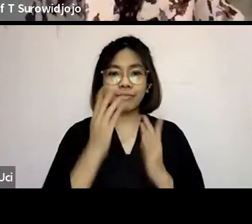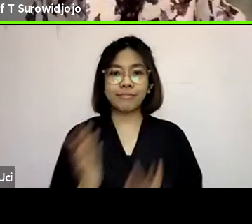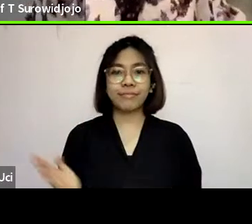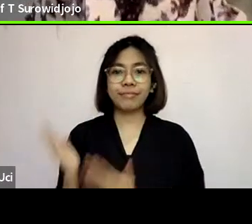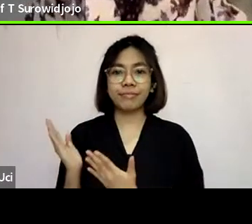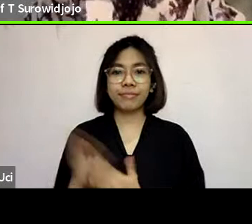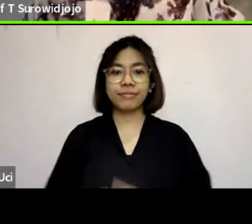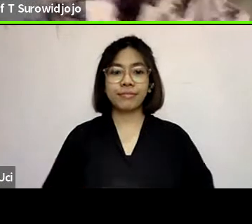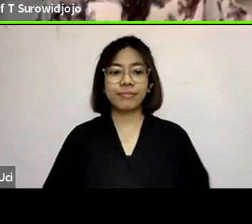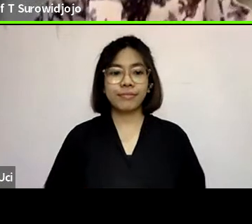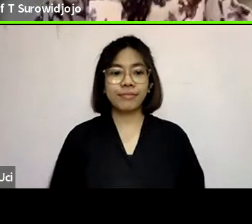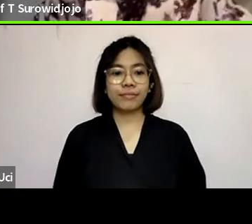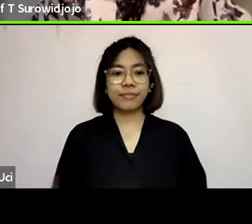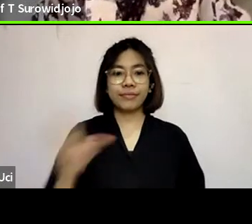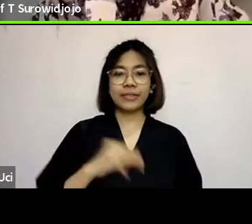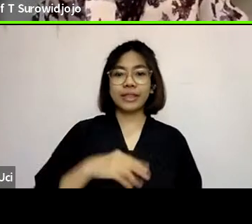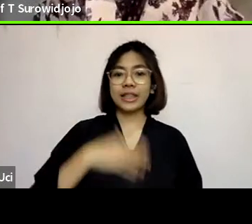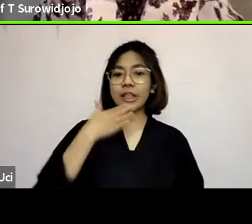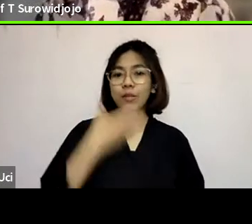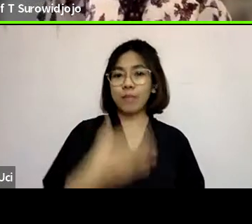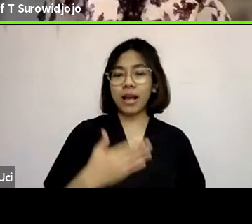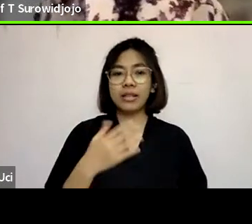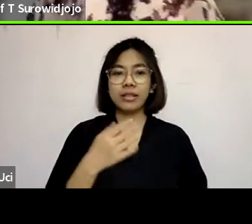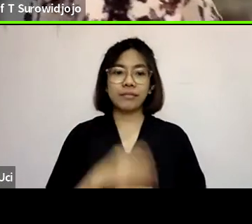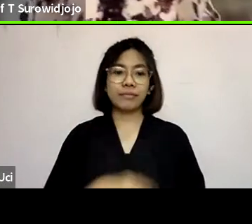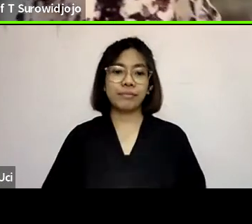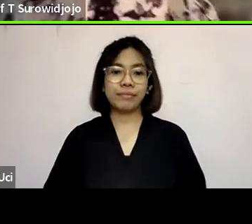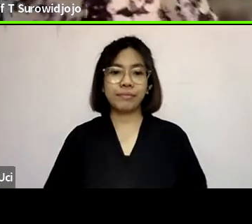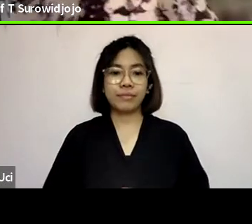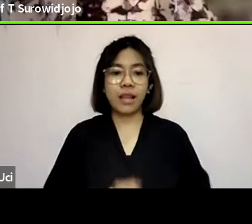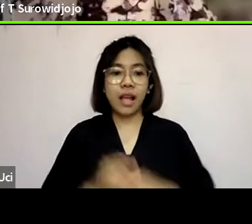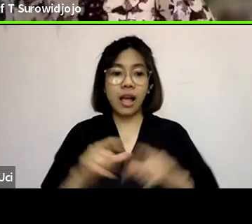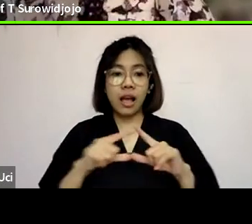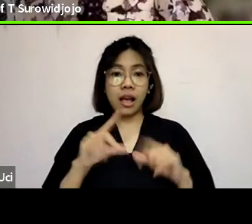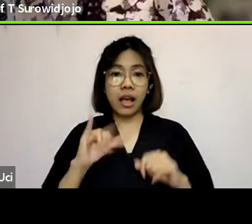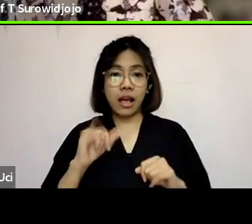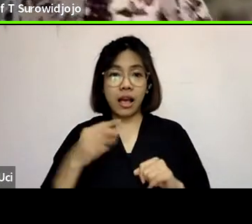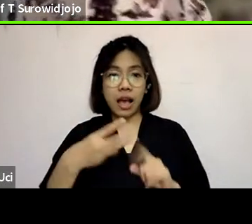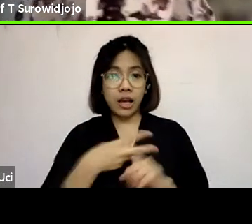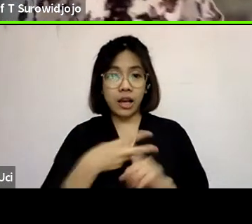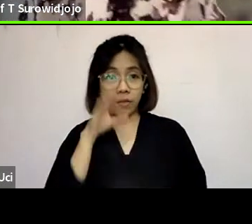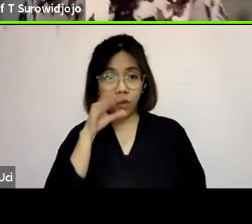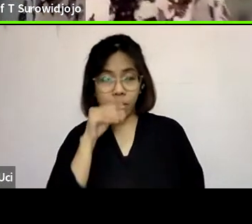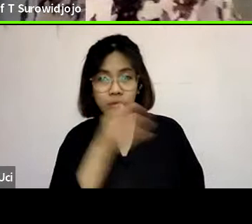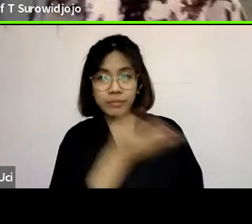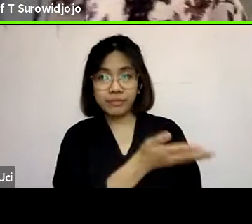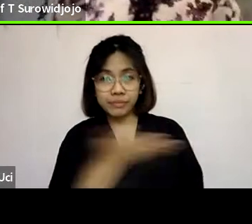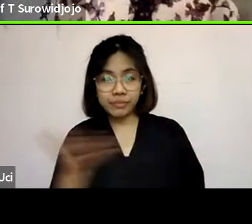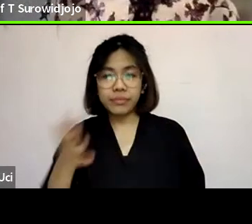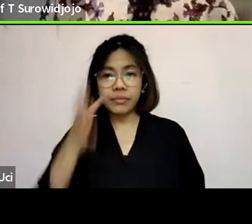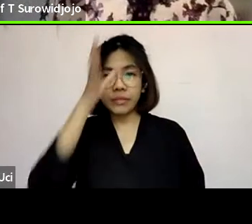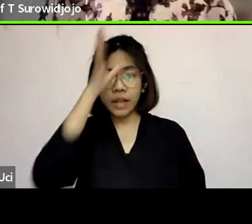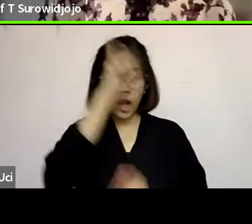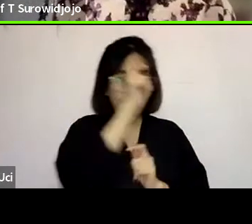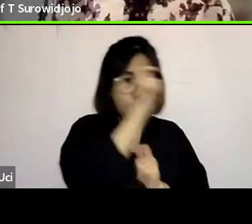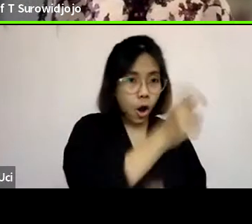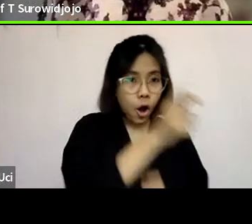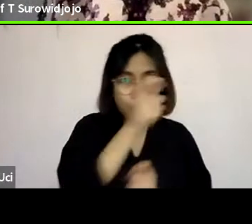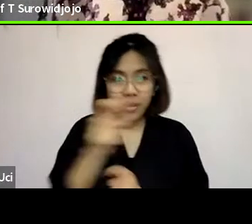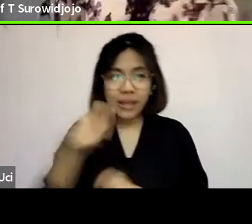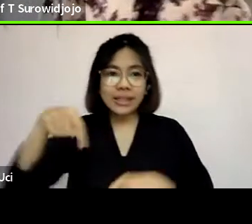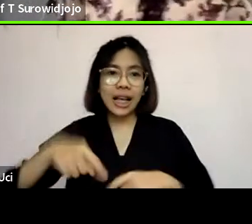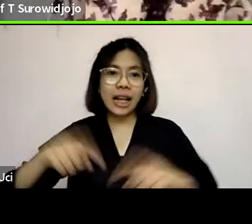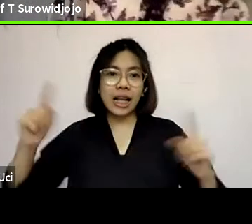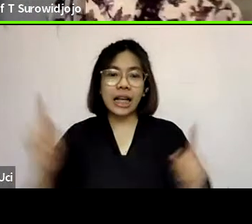Makasih Gamma yang sangat mati para pembicara bahas tisnawati kita ketemu lagi